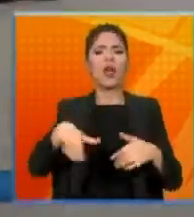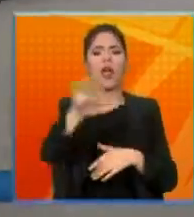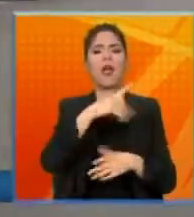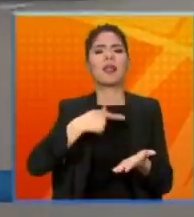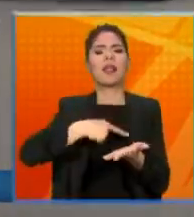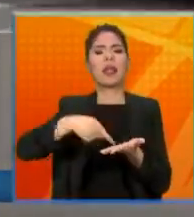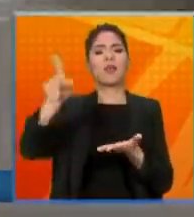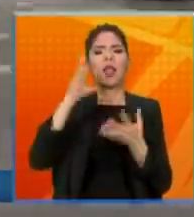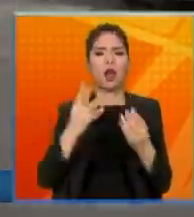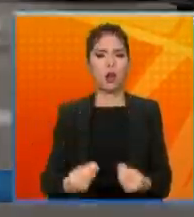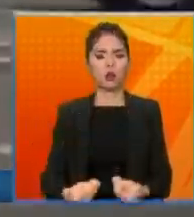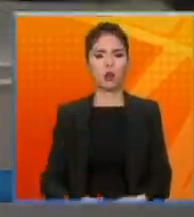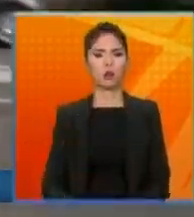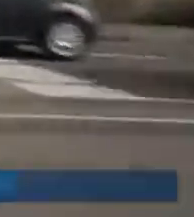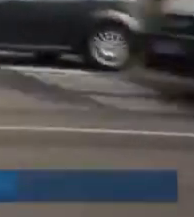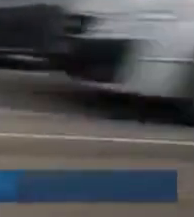edildi.